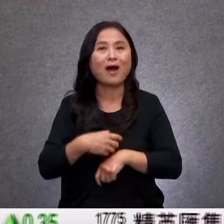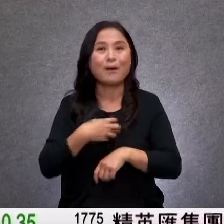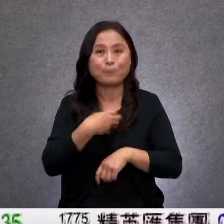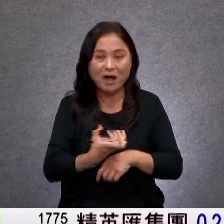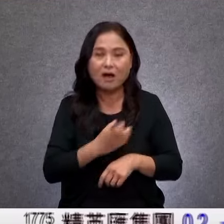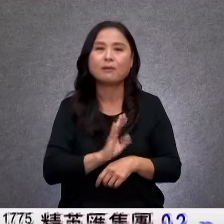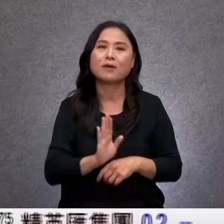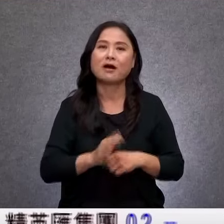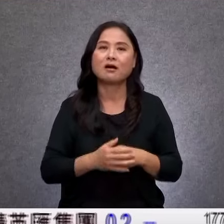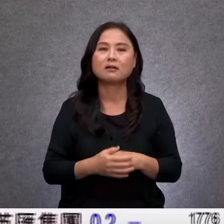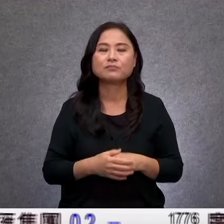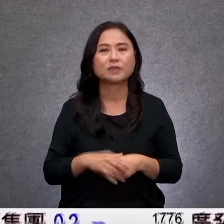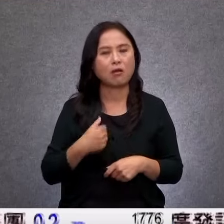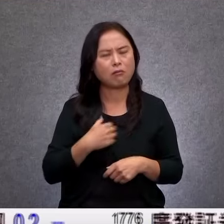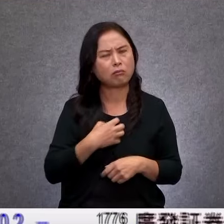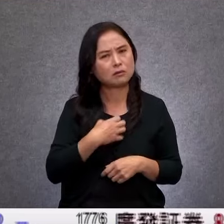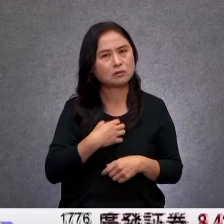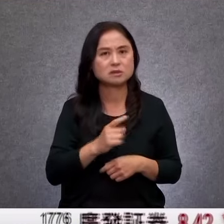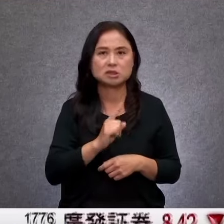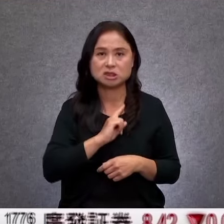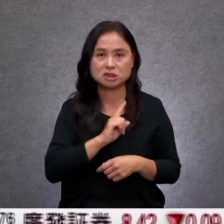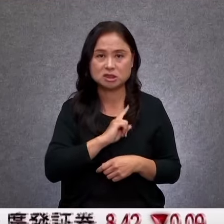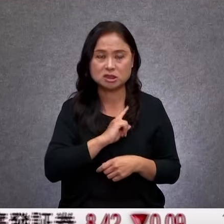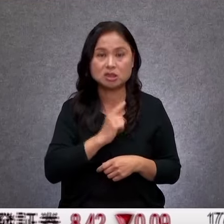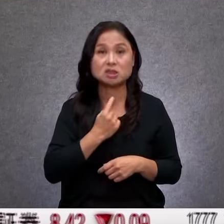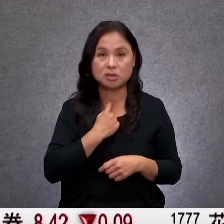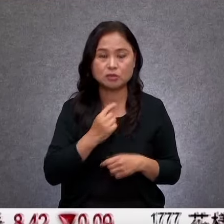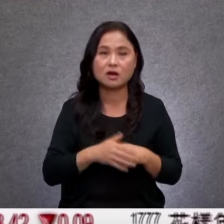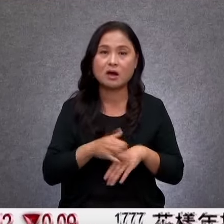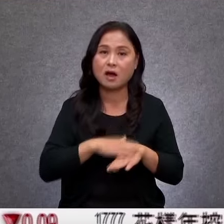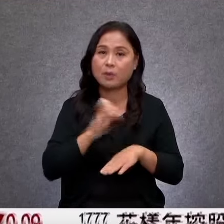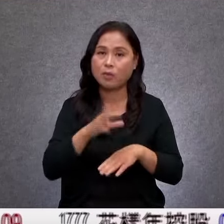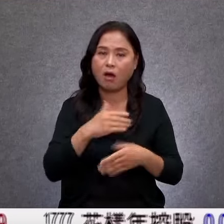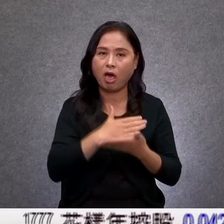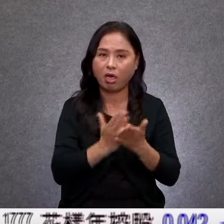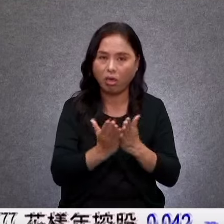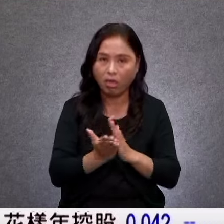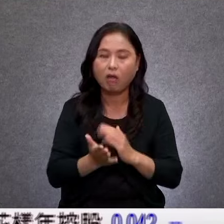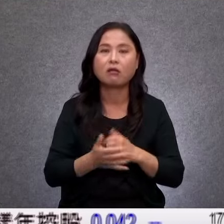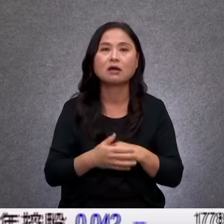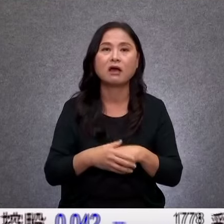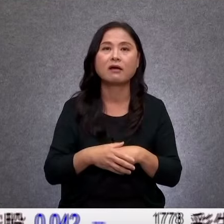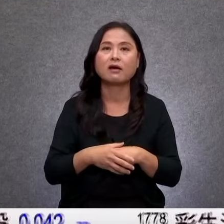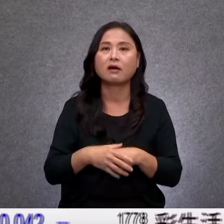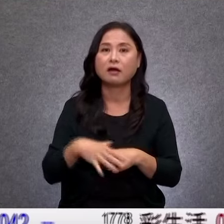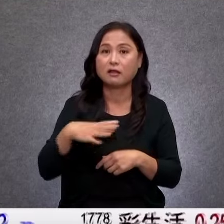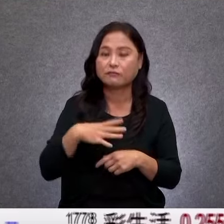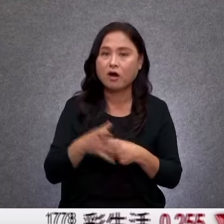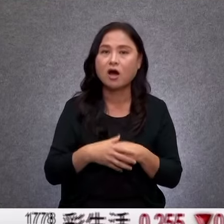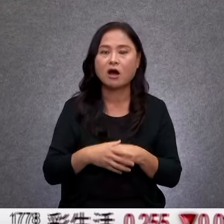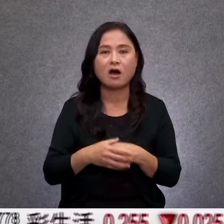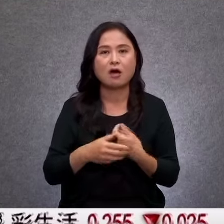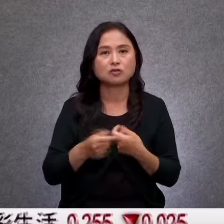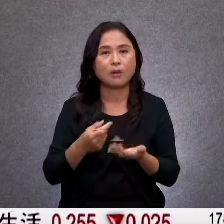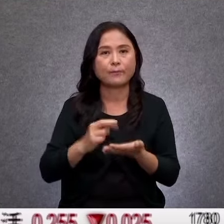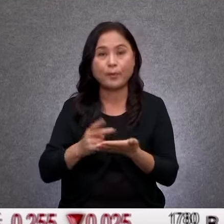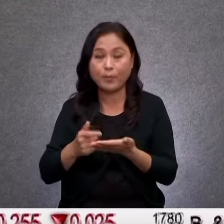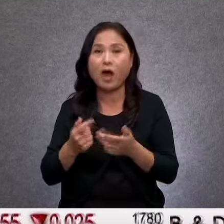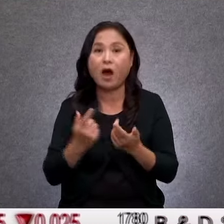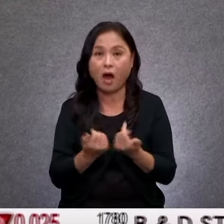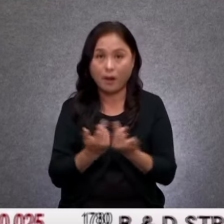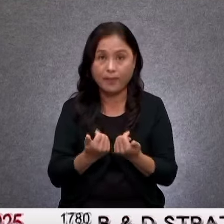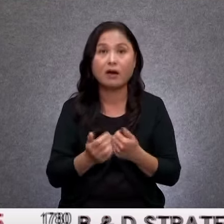嘅時候，佢失咗嗰個機會。咁所以咧，我覺得咧，我哋只要喺 剛才提的各個環節